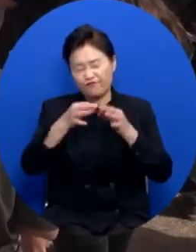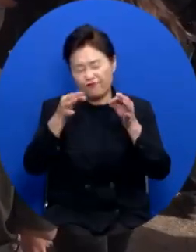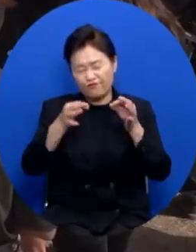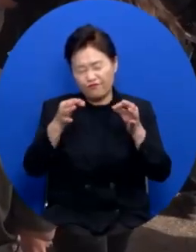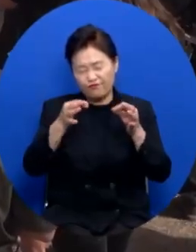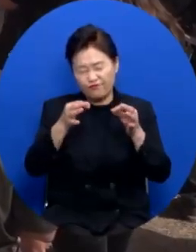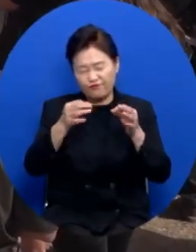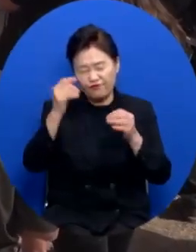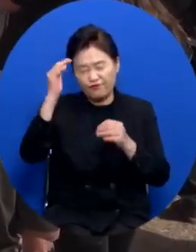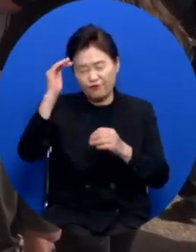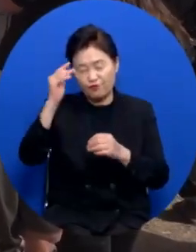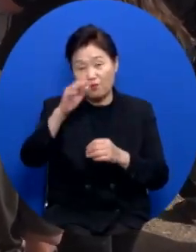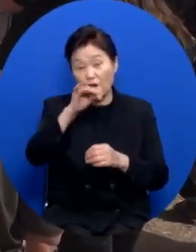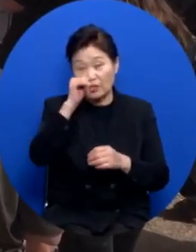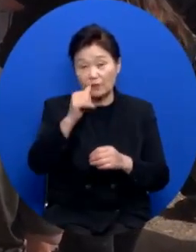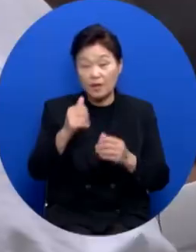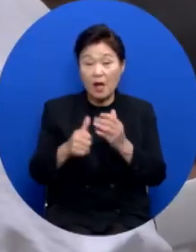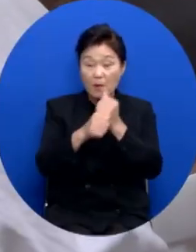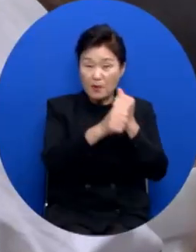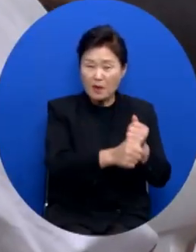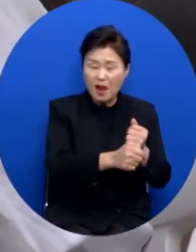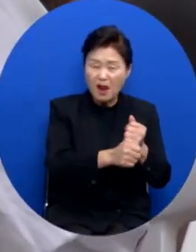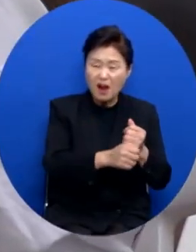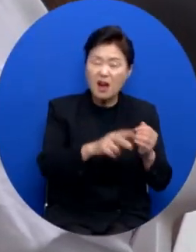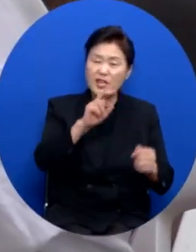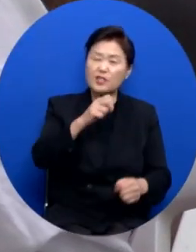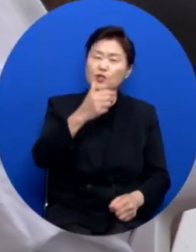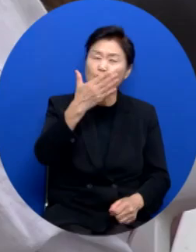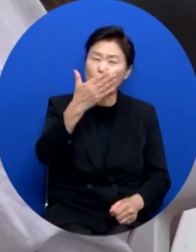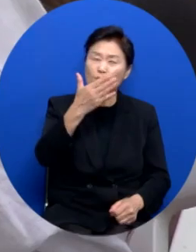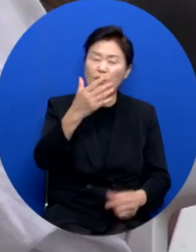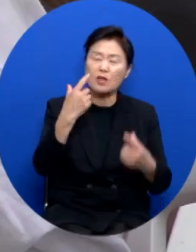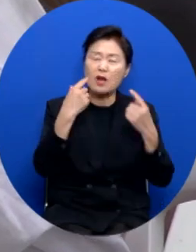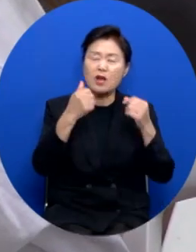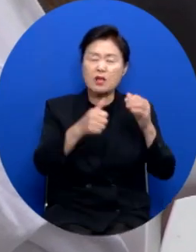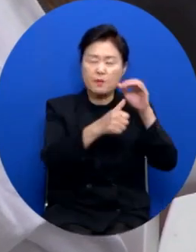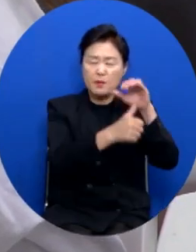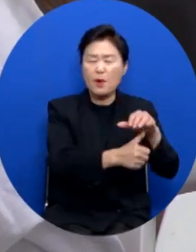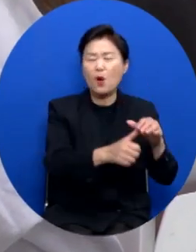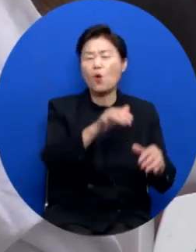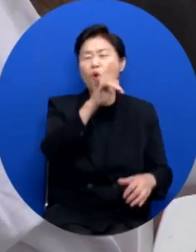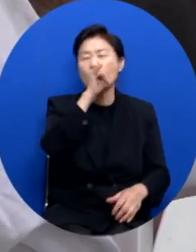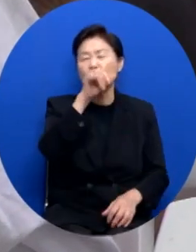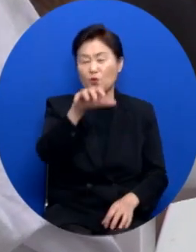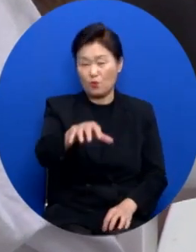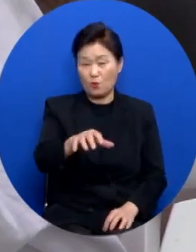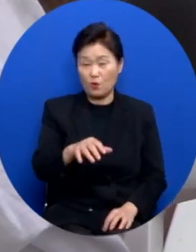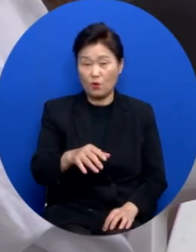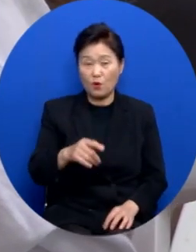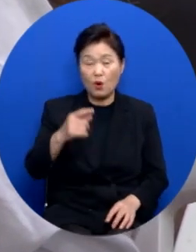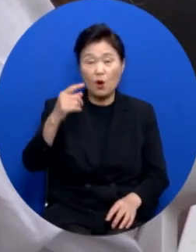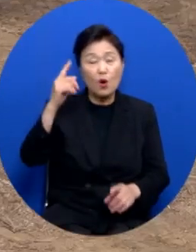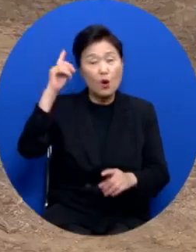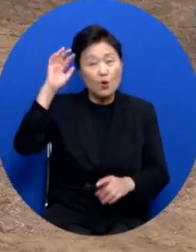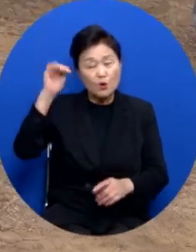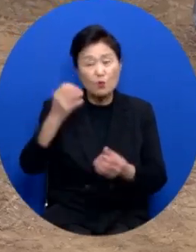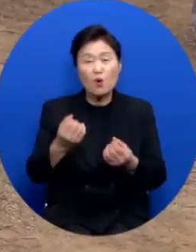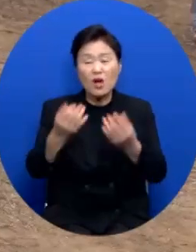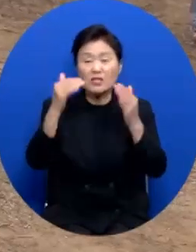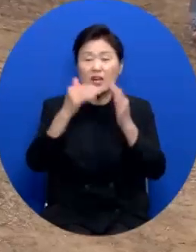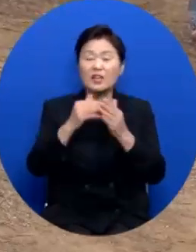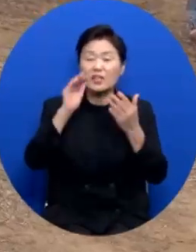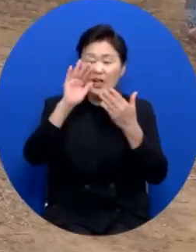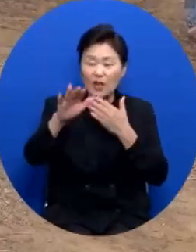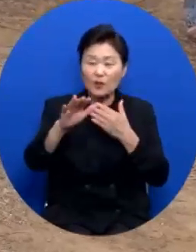납치된 주민 중 29명이 여전히 가자에 잡혀있는 키부츠 니로오즈. 추모식이 끝난 후